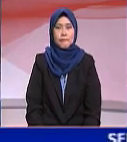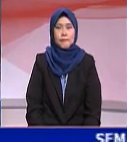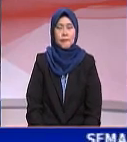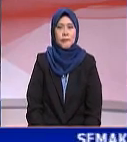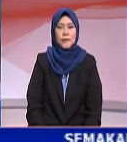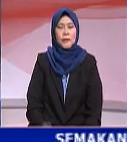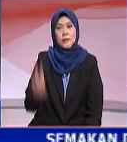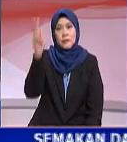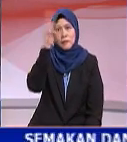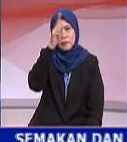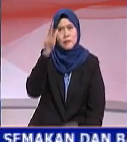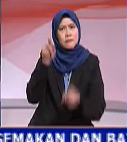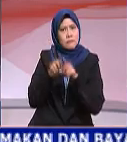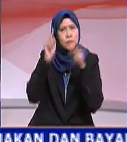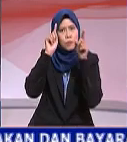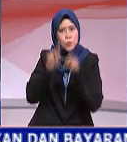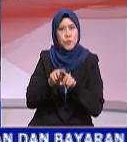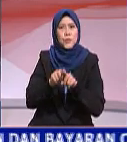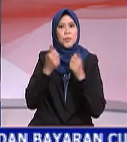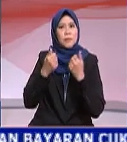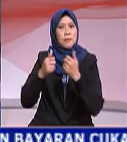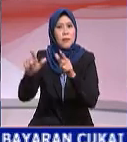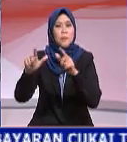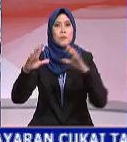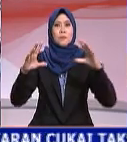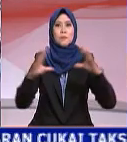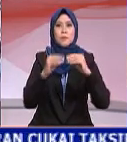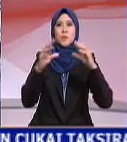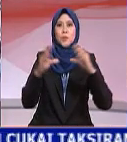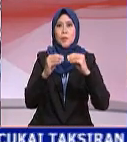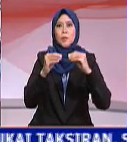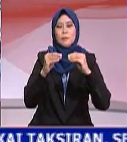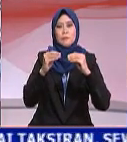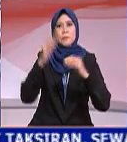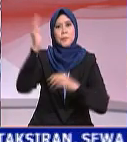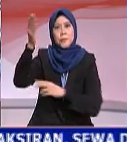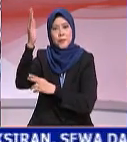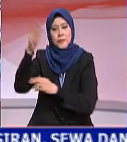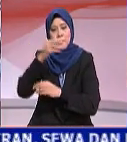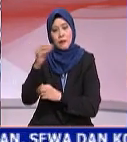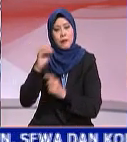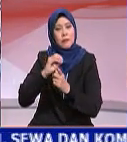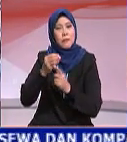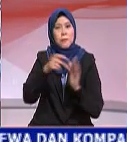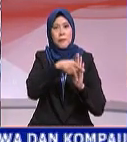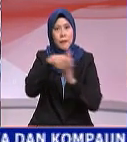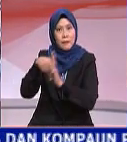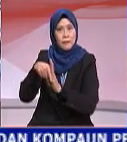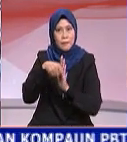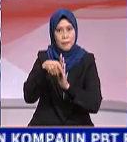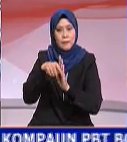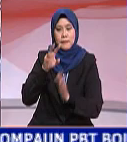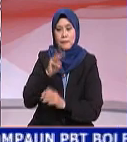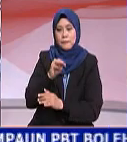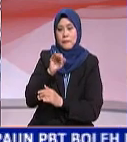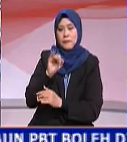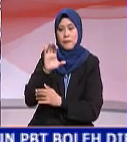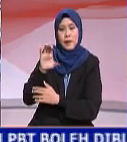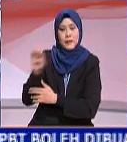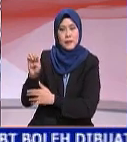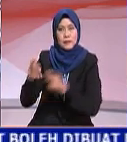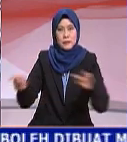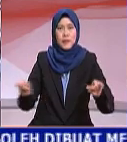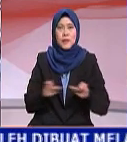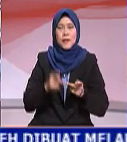Kerajaan juga bersetuju membenarkan mesyuarat inisiatif persidangan dan pameran MICE di kawasan PKP